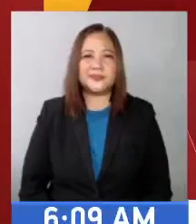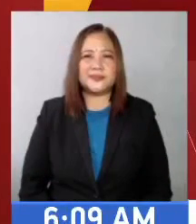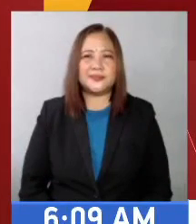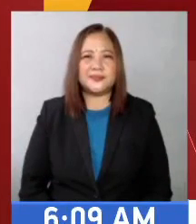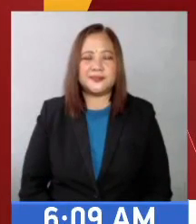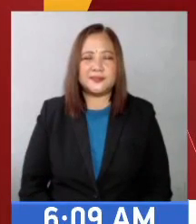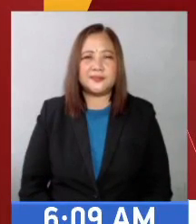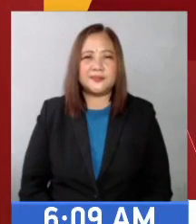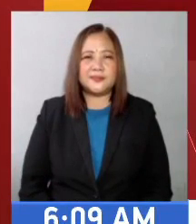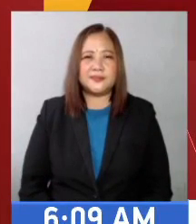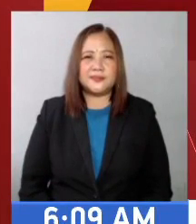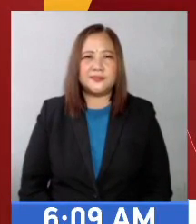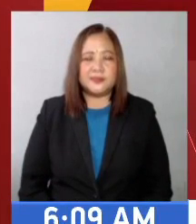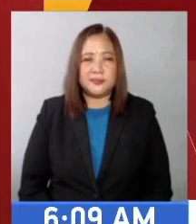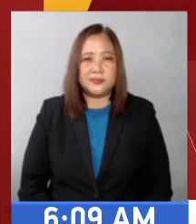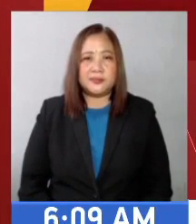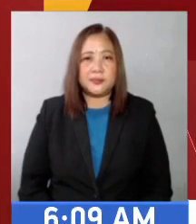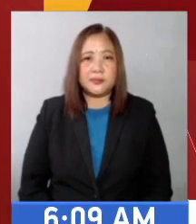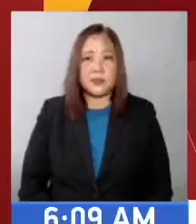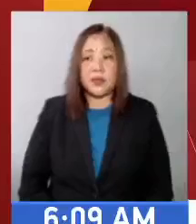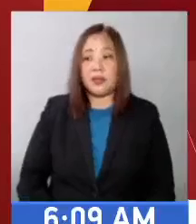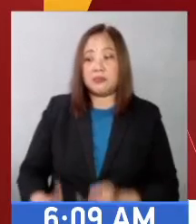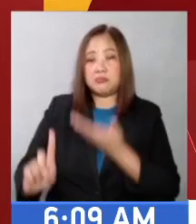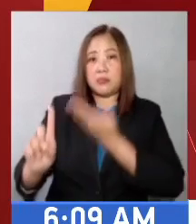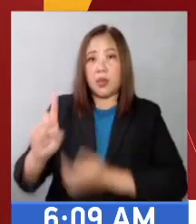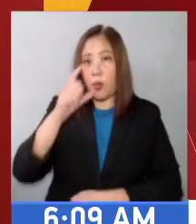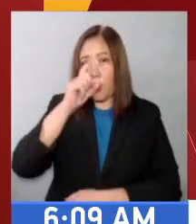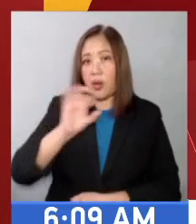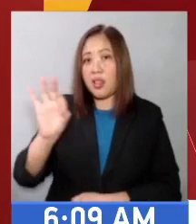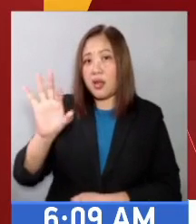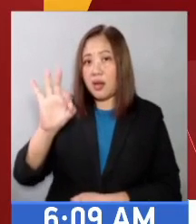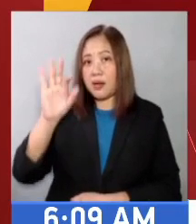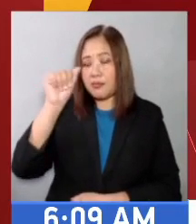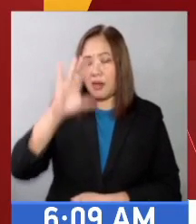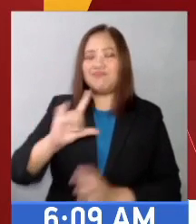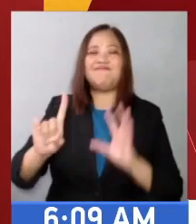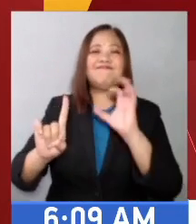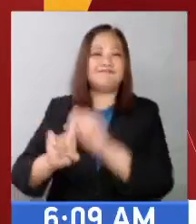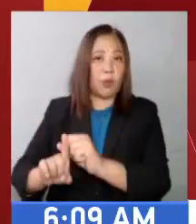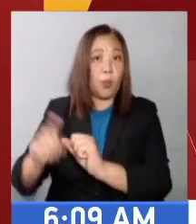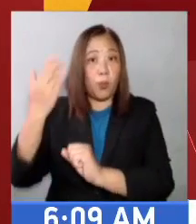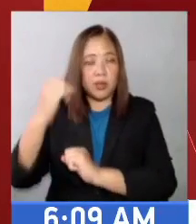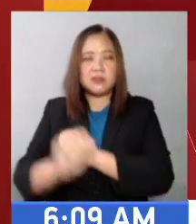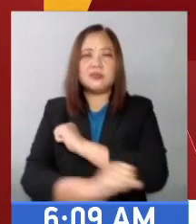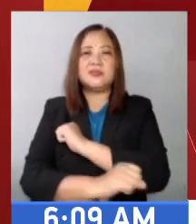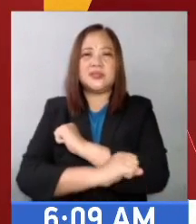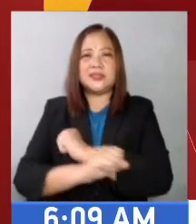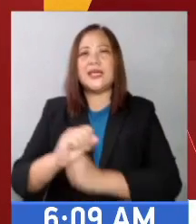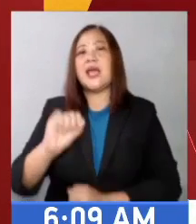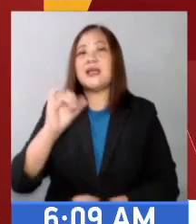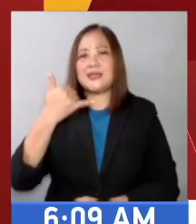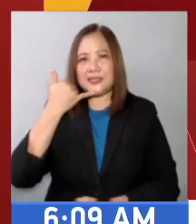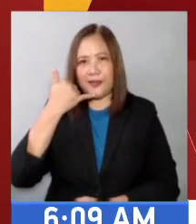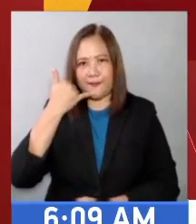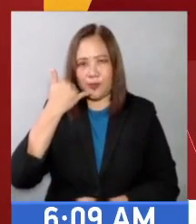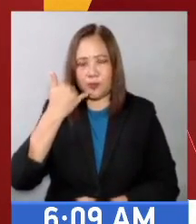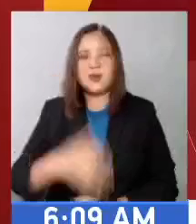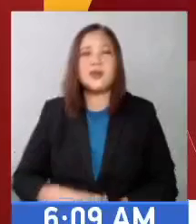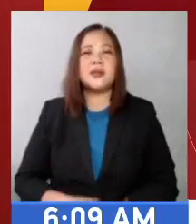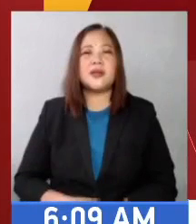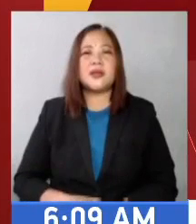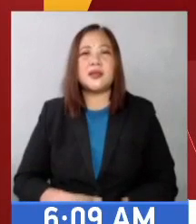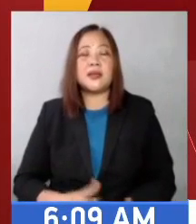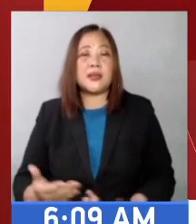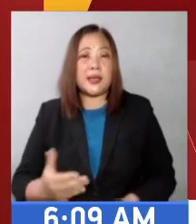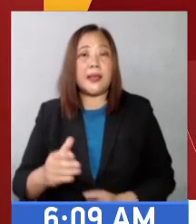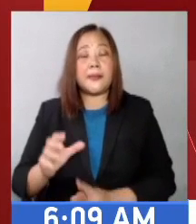Timbog, ang 19 na taong gulang na lalaki na nandukot umano ng cellphone at nakunan pa raw ng sumpak sa Novaliches, Quezon City.